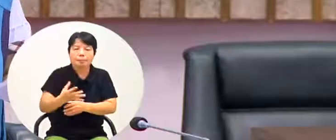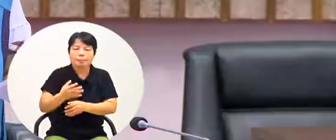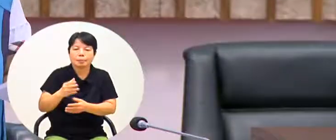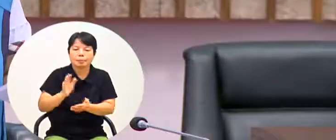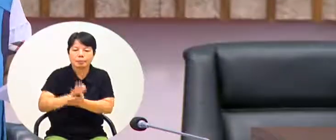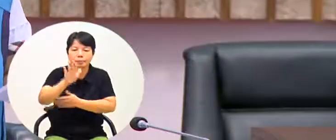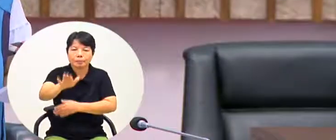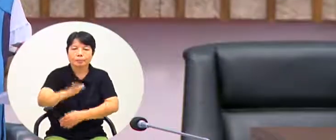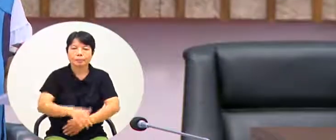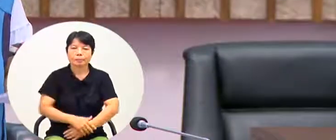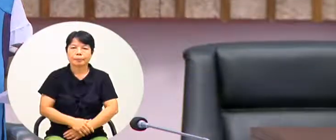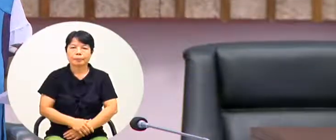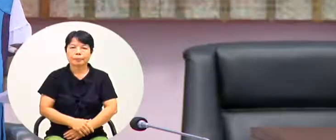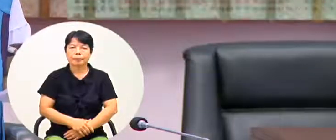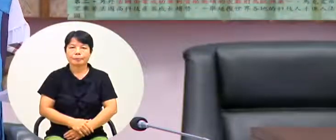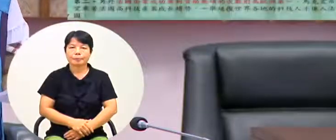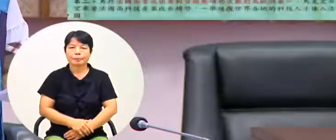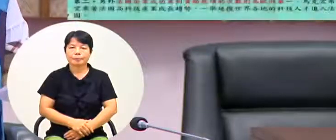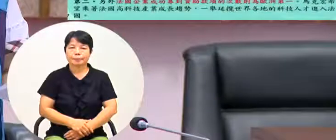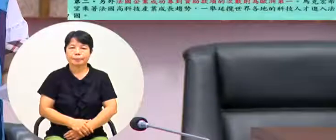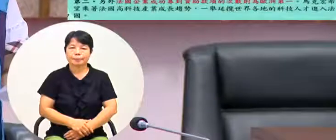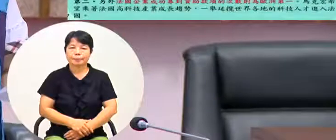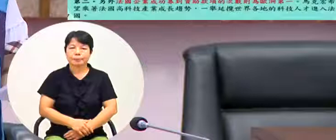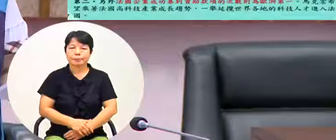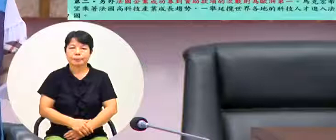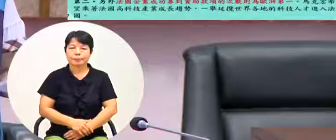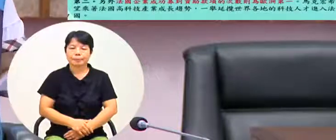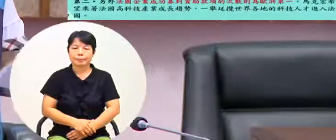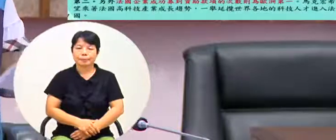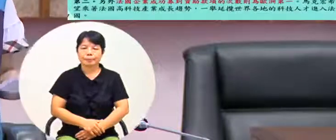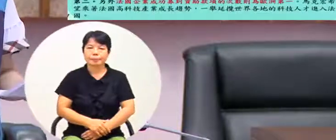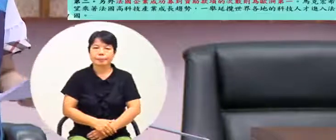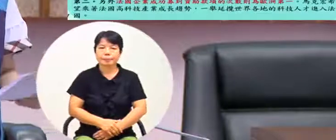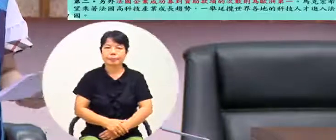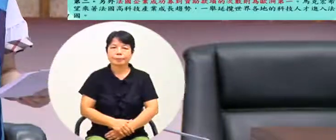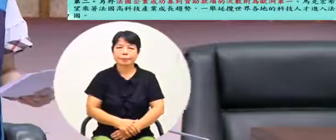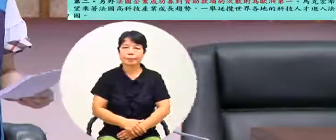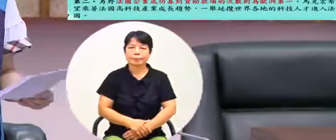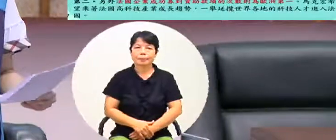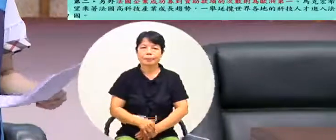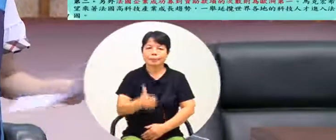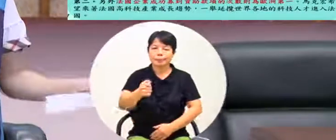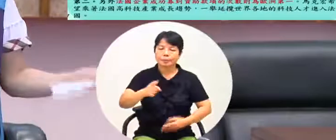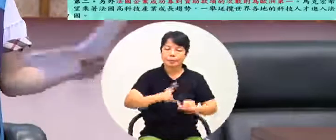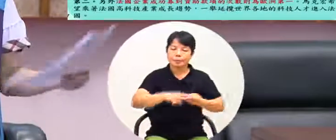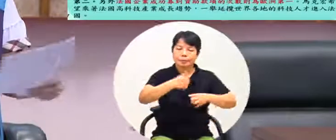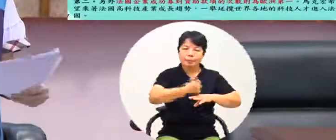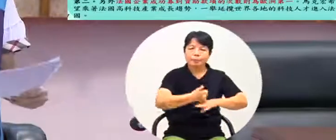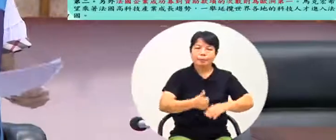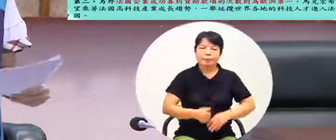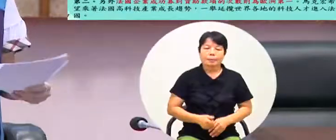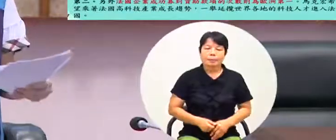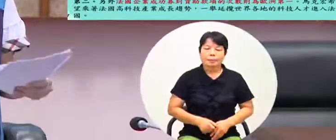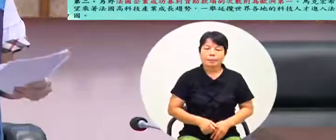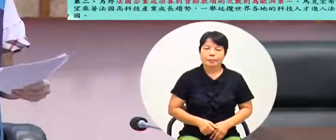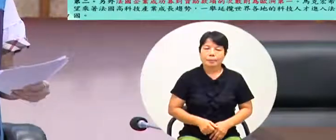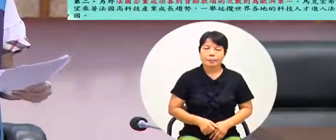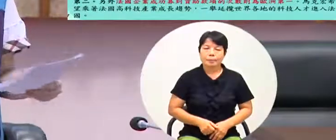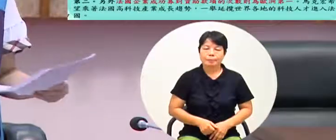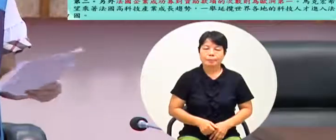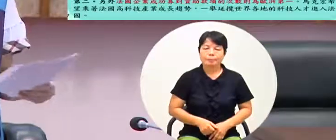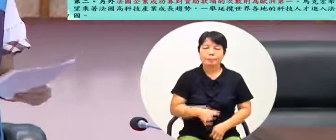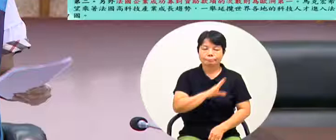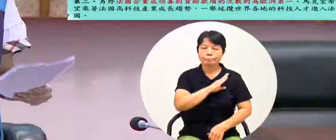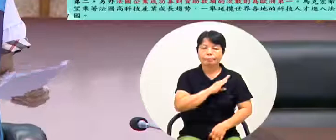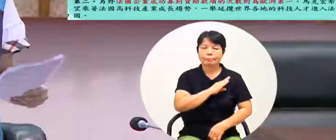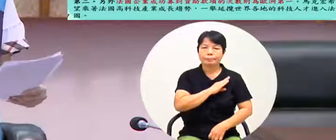我再给两分钟。 谢谢主席哦。那其实当然这个像刚刚讲经费的